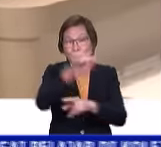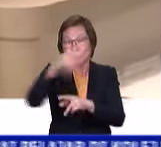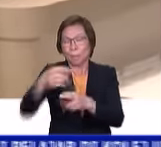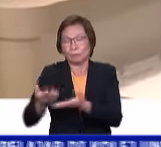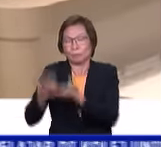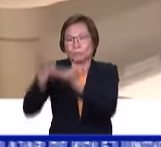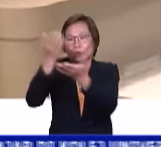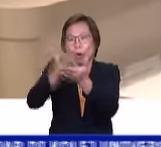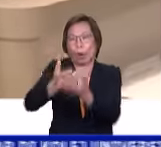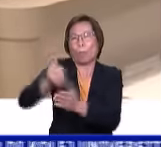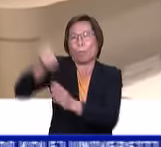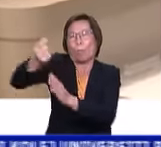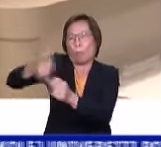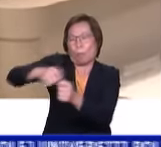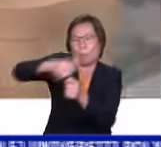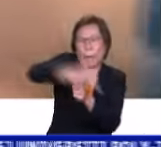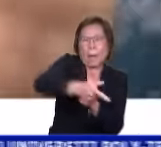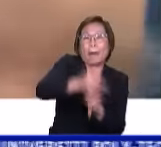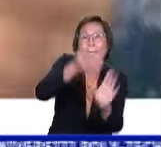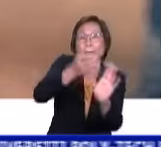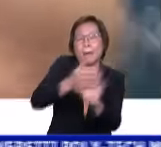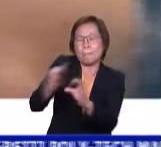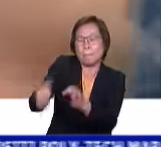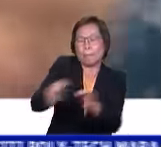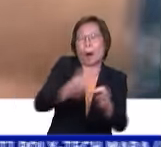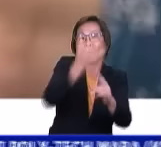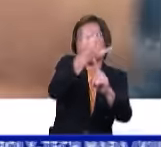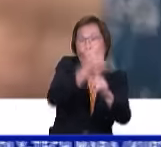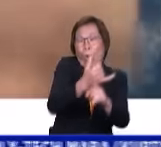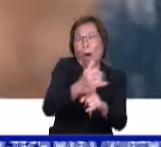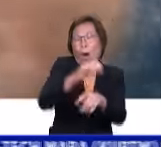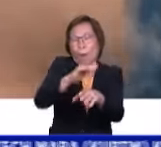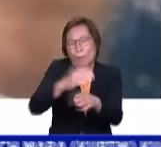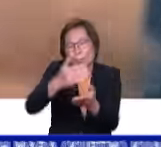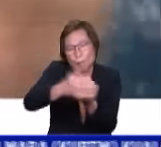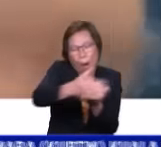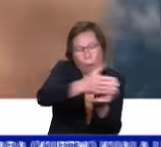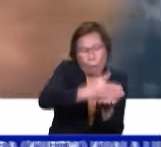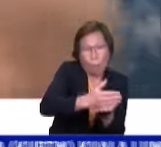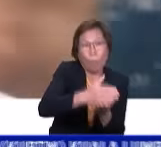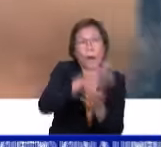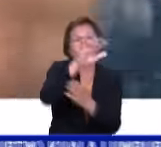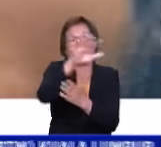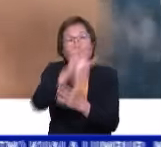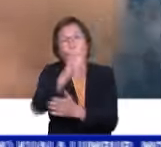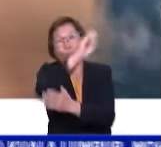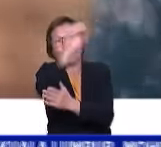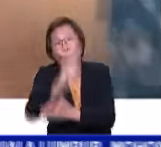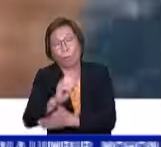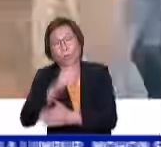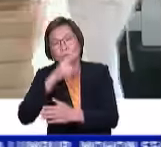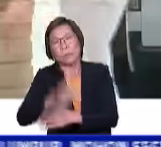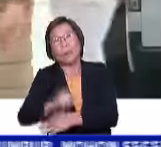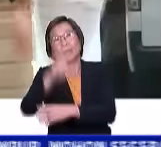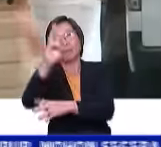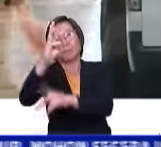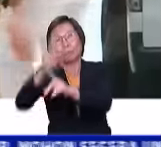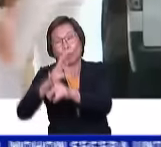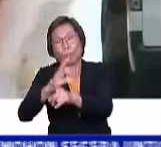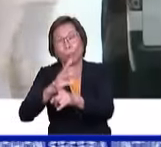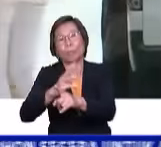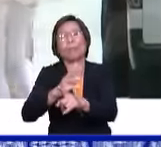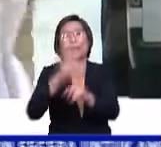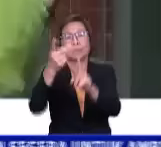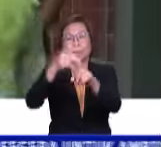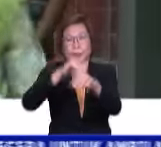pilihan moratorium selama 6 bulan atau pengurangan ansuran bulanan sebanyak 50% selama 6 bulan kepada pelanggan